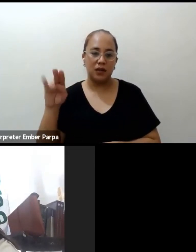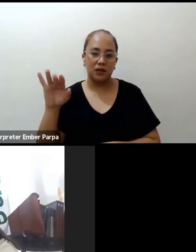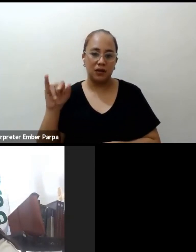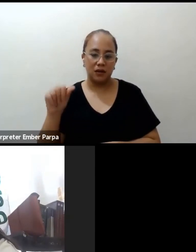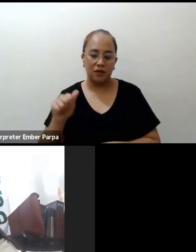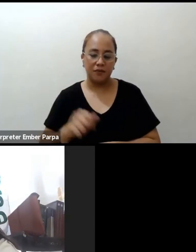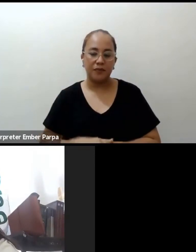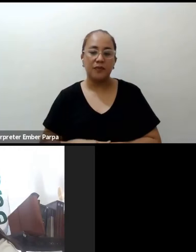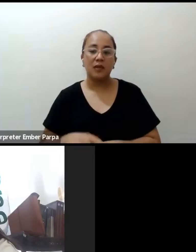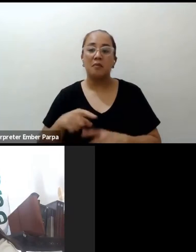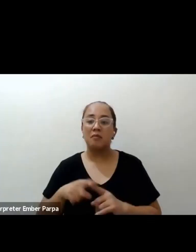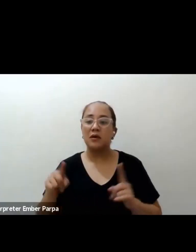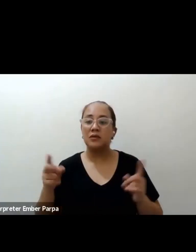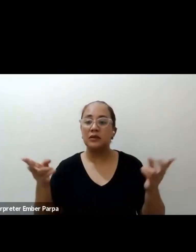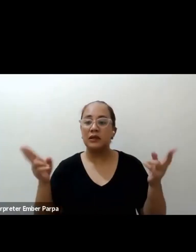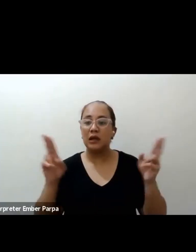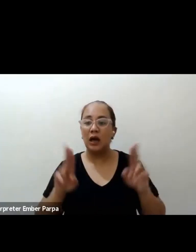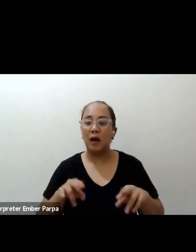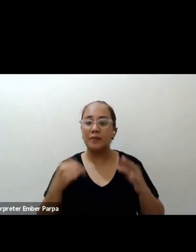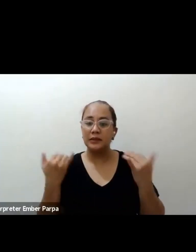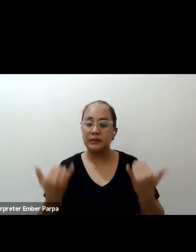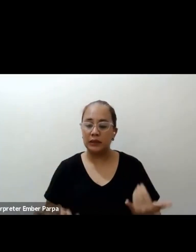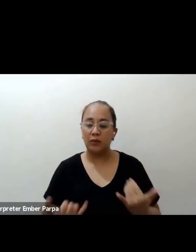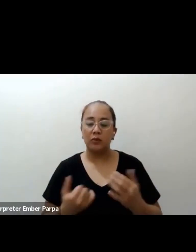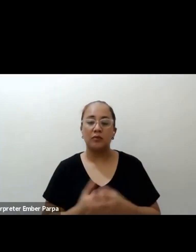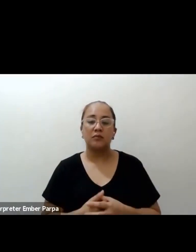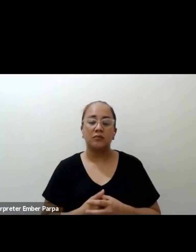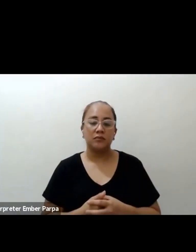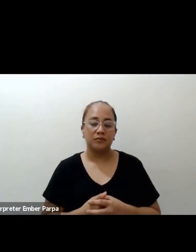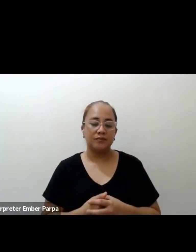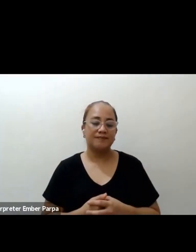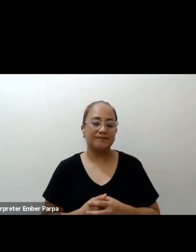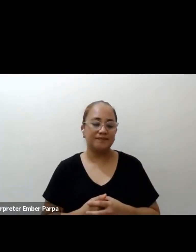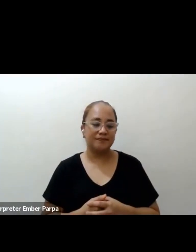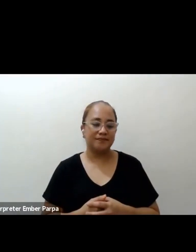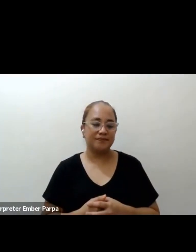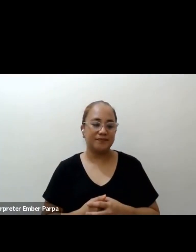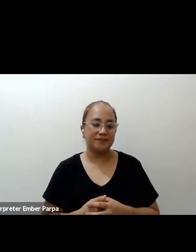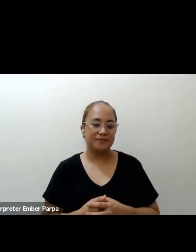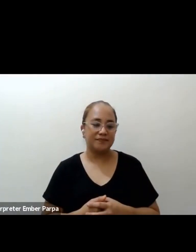ang nangyayari ngayon sa pagkakaalam ko is that